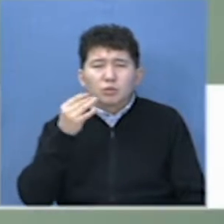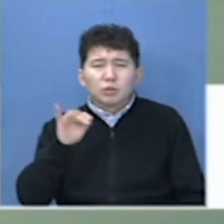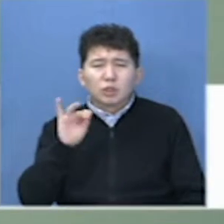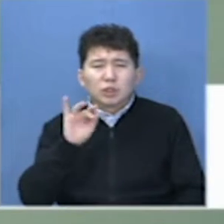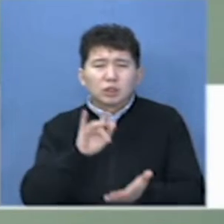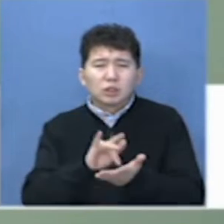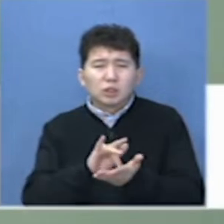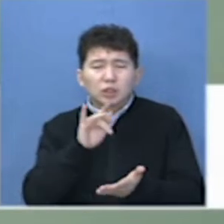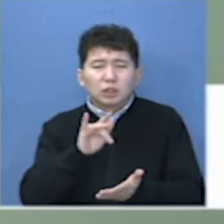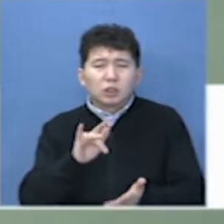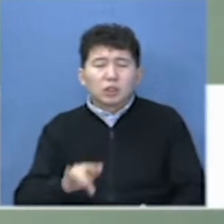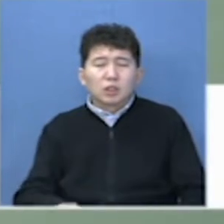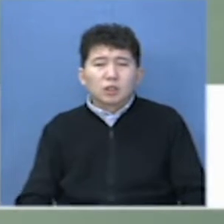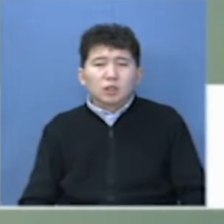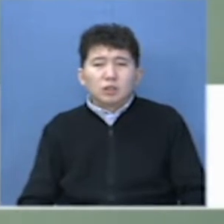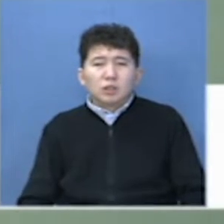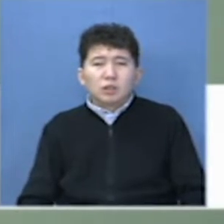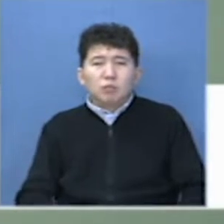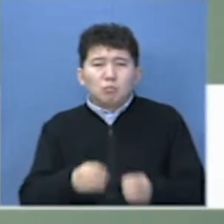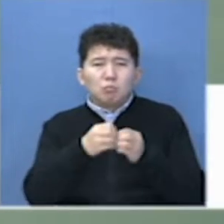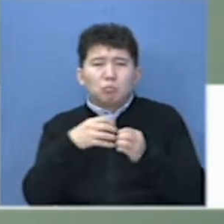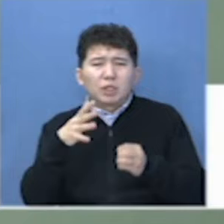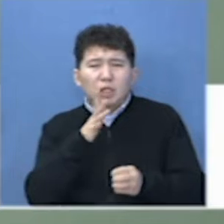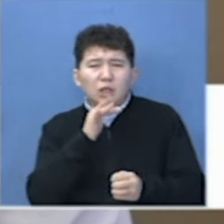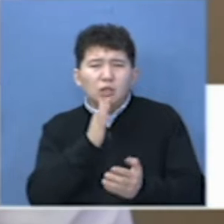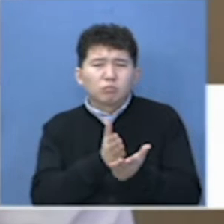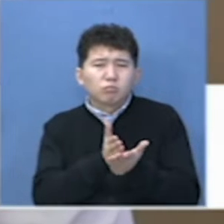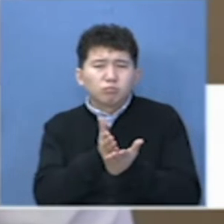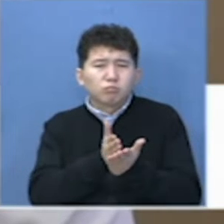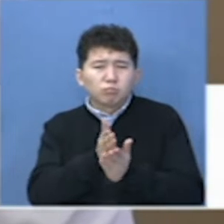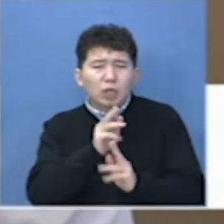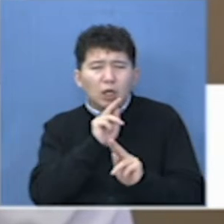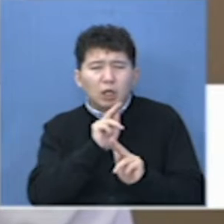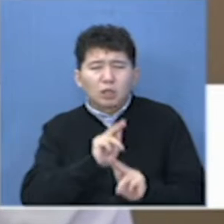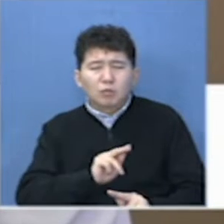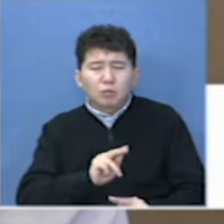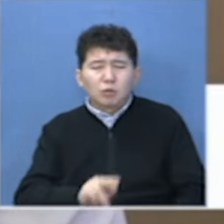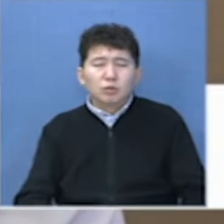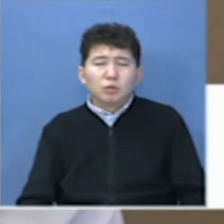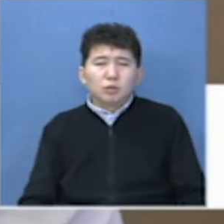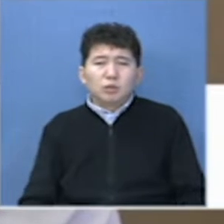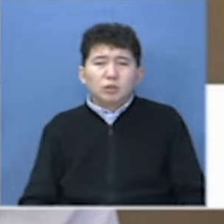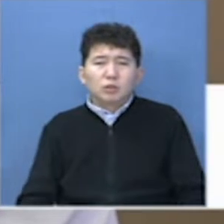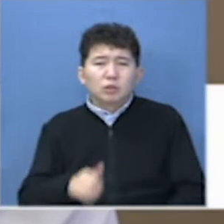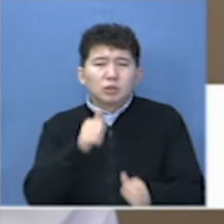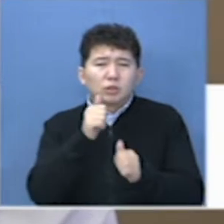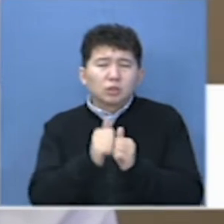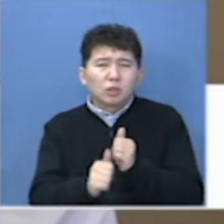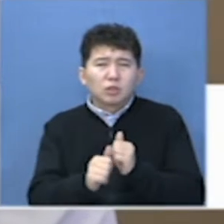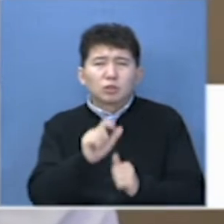жуық уақытын осы салаға арнаған. Психологияны таңдағаным, әр адаммен